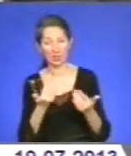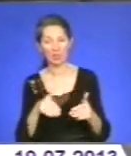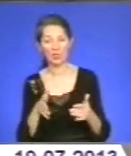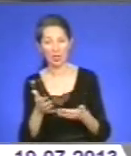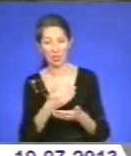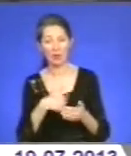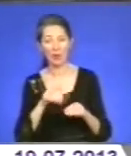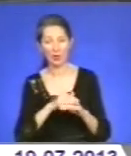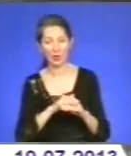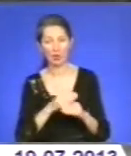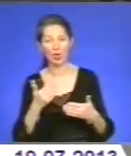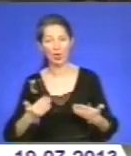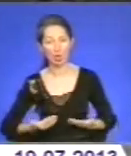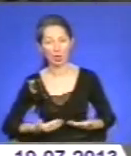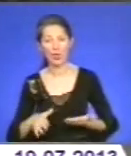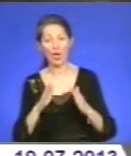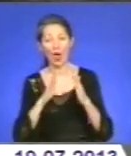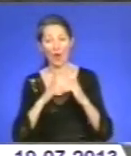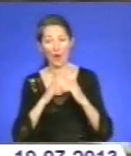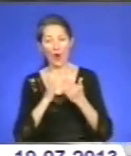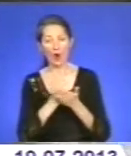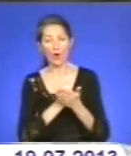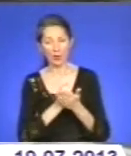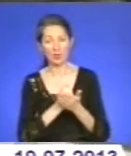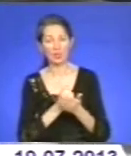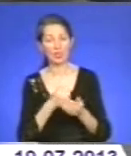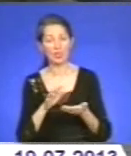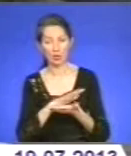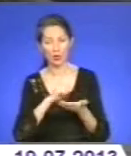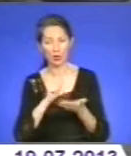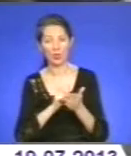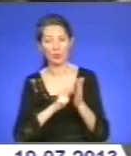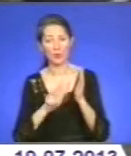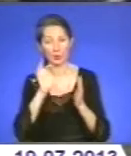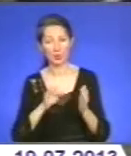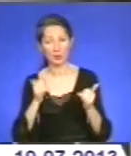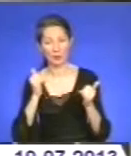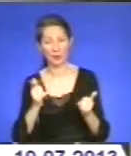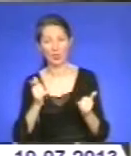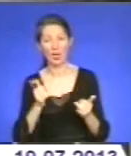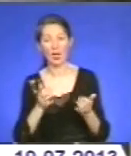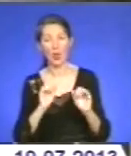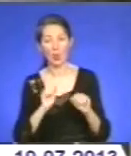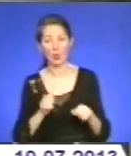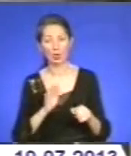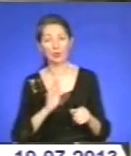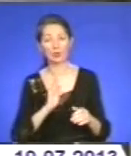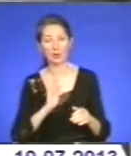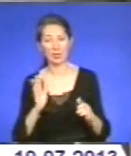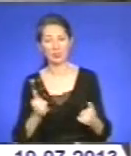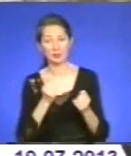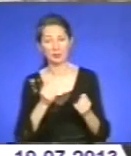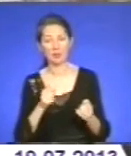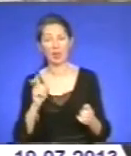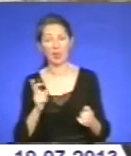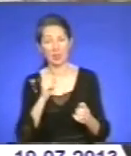Житловий фонд країни зношений на 80%. Нині рятівною паличкою можуть стати власники багатоквартирних будинків. Щоправда, в поточному